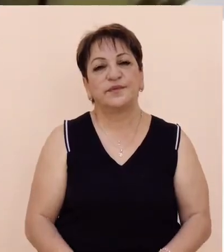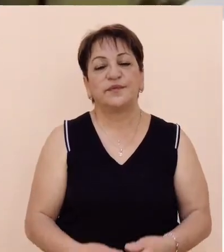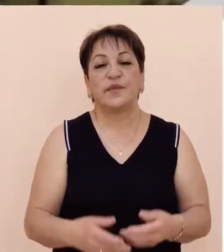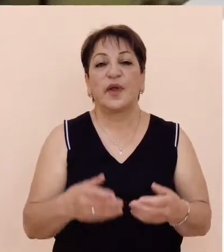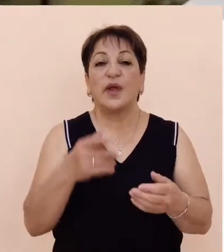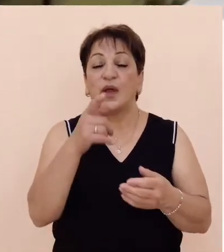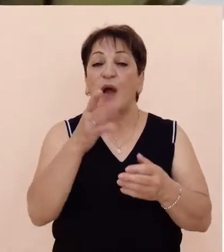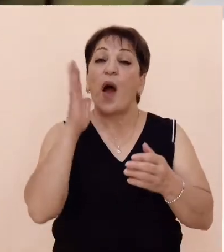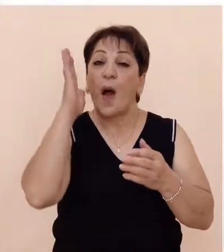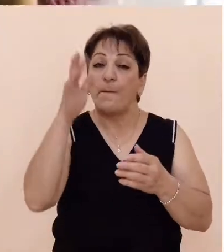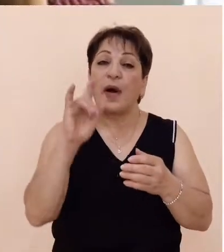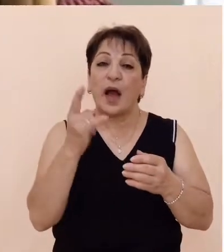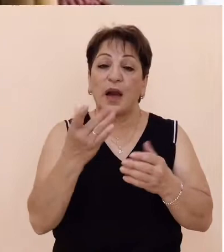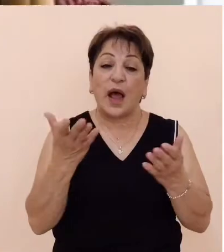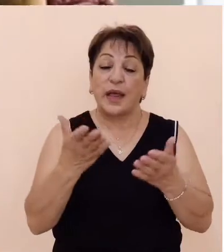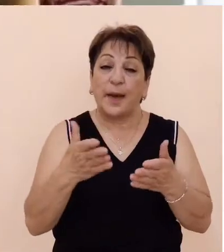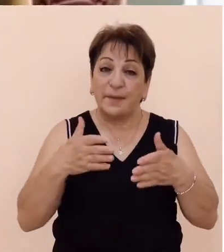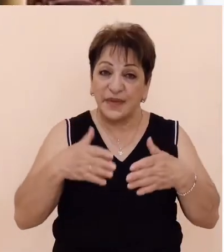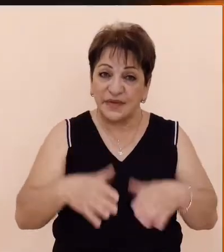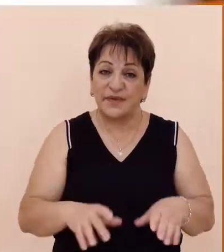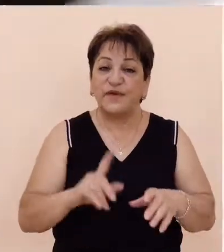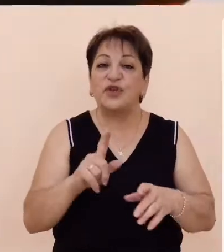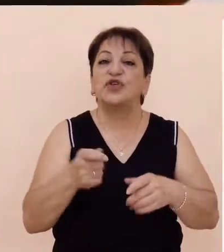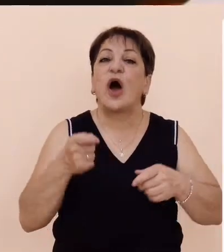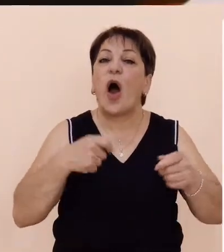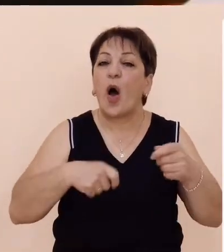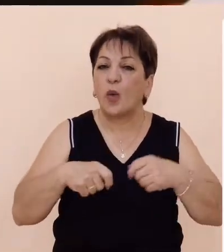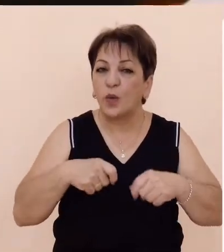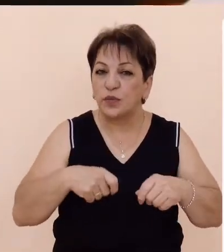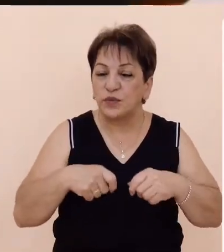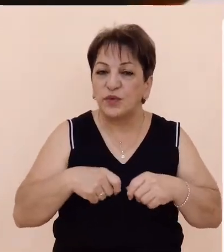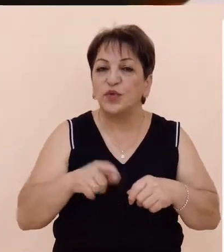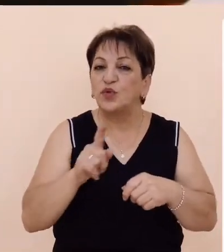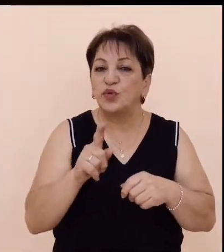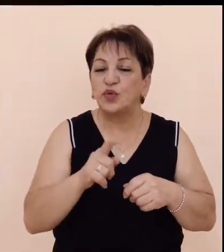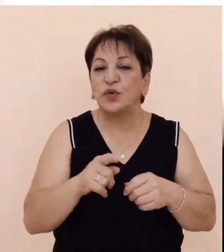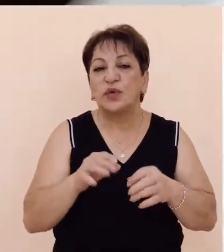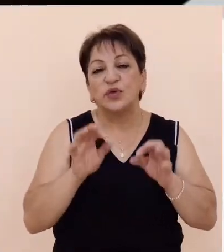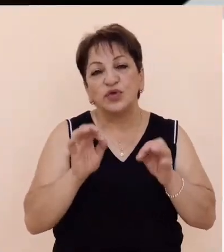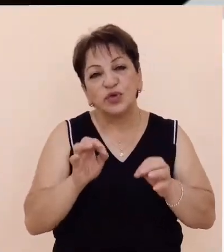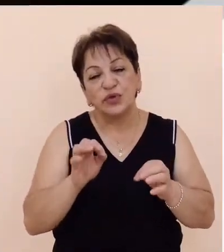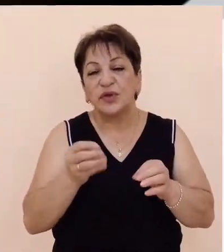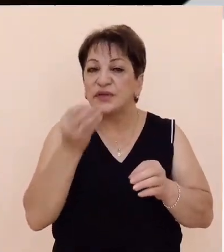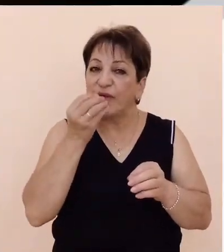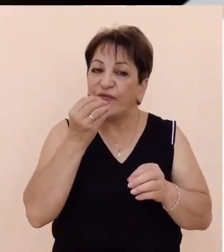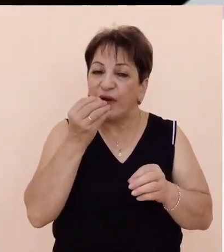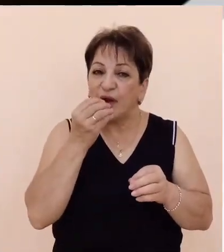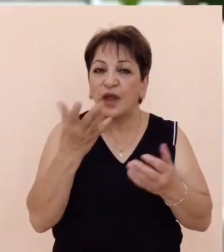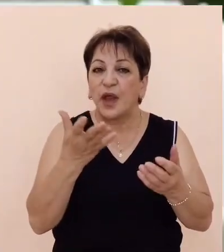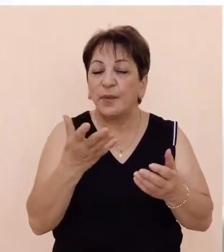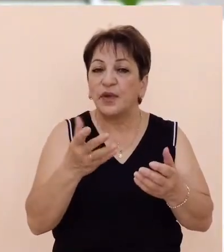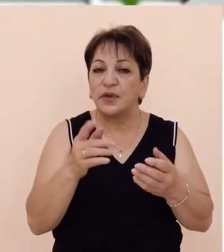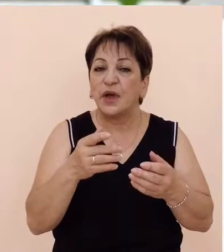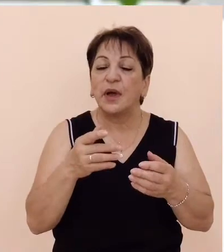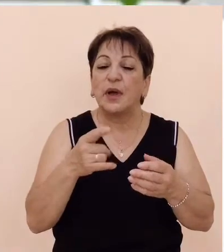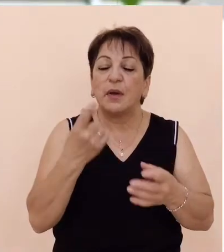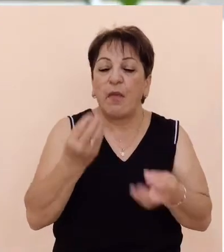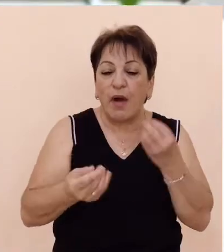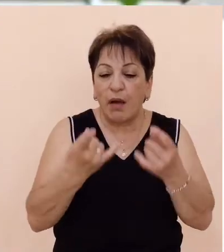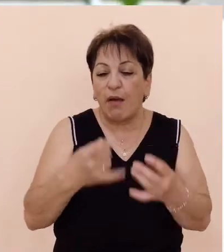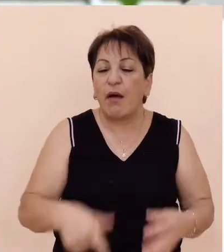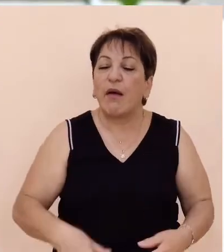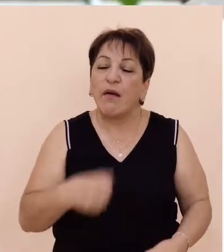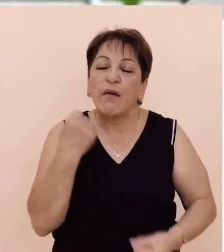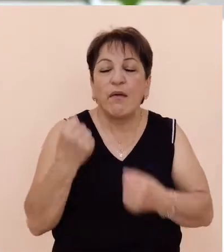Երբ կծնվի ապագա երեխան, ինչ հագուստ կրել, սնվել շատ, թե շատ ճիշտ, երբ կզգա հղին պտղի խաղը,